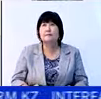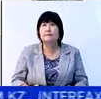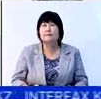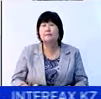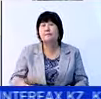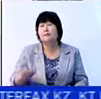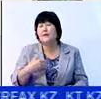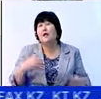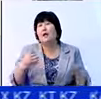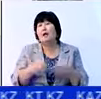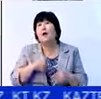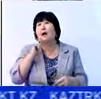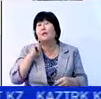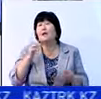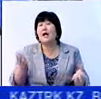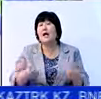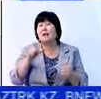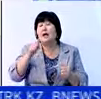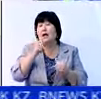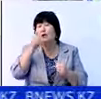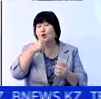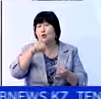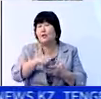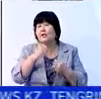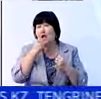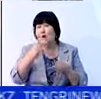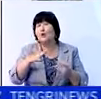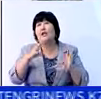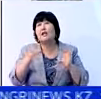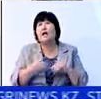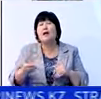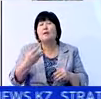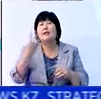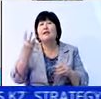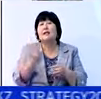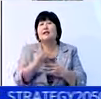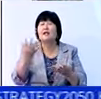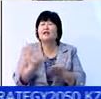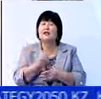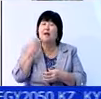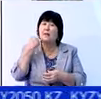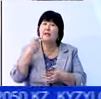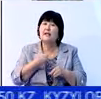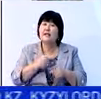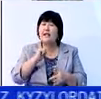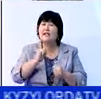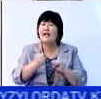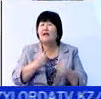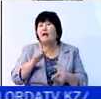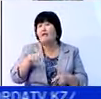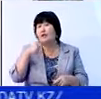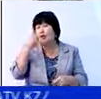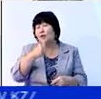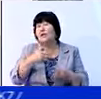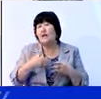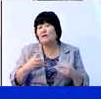В нашей команде молодые спасатели каждый год показывают хорошие результаты. Мы 3 раза становились победителями этих соревнований. И в этом году,